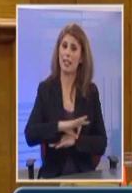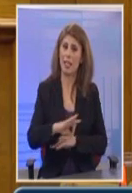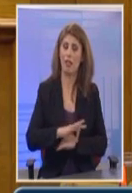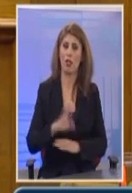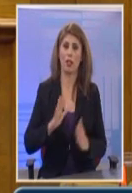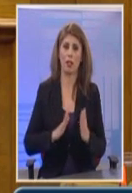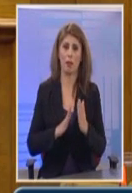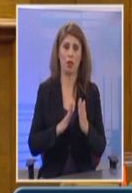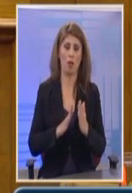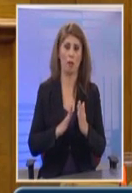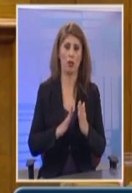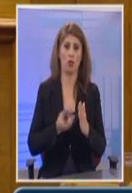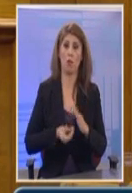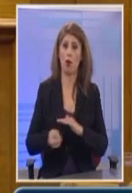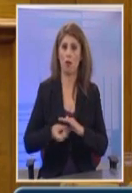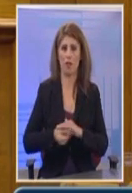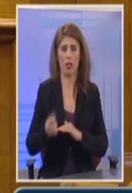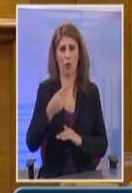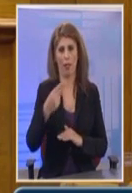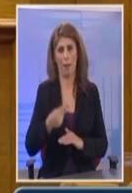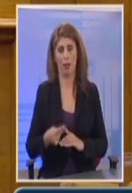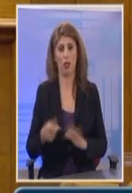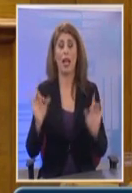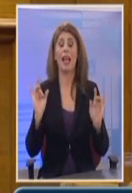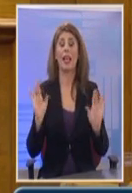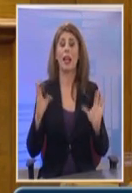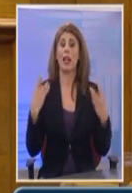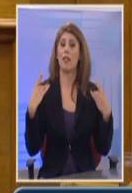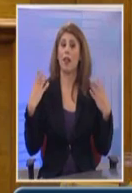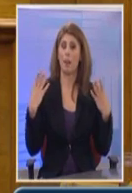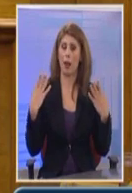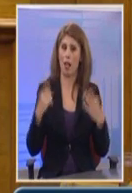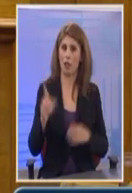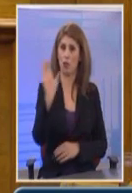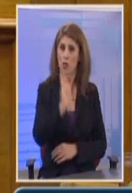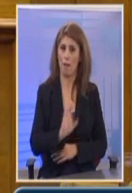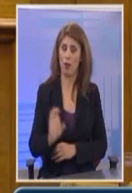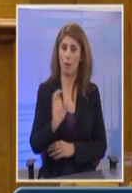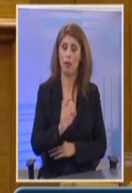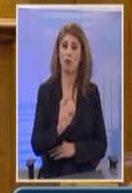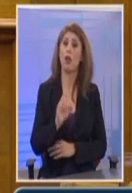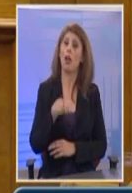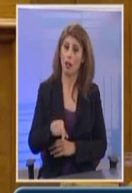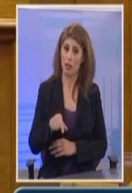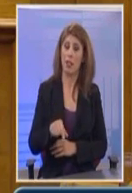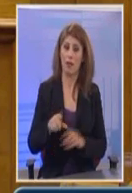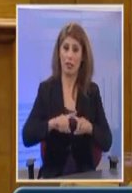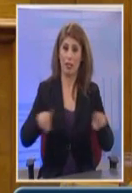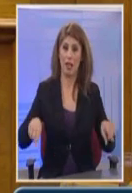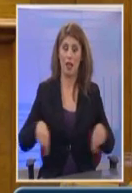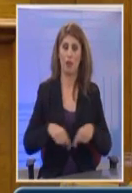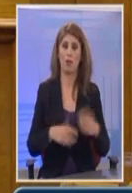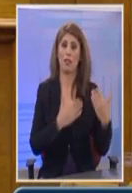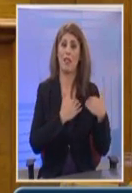την αντιμετώπιση του προσφυγικού ζητήματος. Κανείς δεν απαλλάσσει τους Ευρωπαίους και μάλιστα μέσα σε αυτή την αίθουσα από